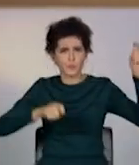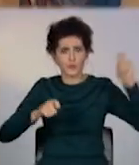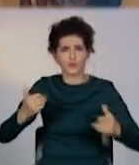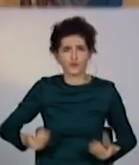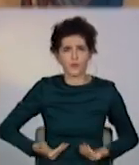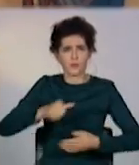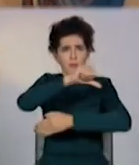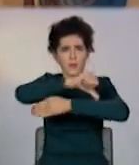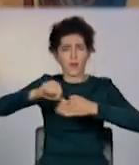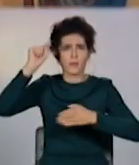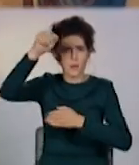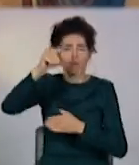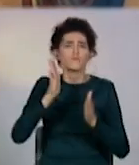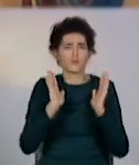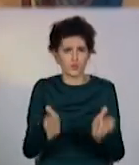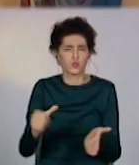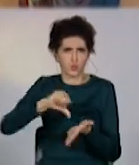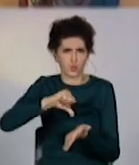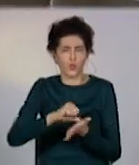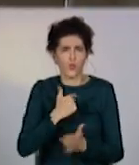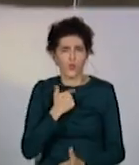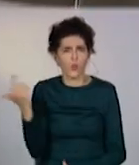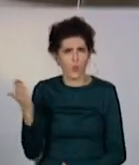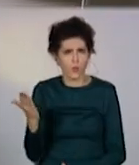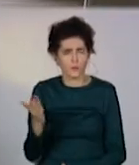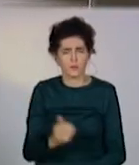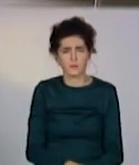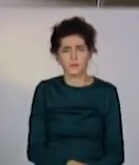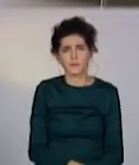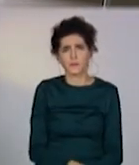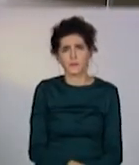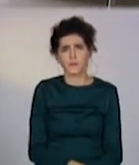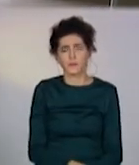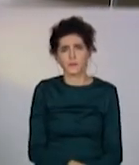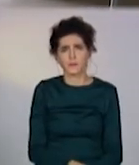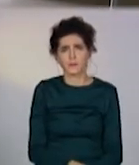відповідних населених пунктах, зможуть голосувати. Олексій Куделя, Максим Запорожець, телеканал «Донбас».